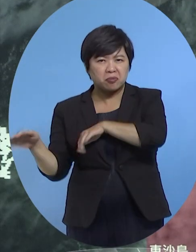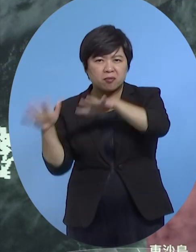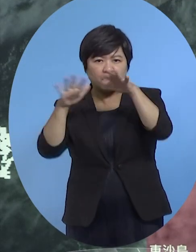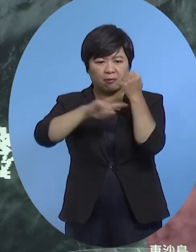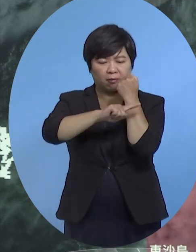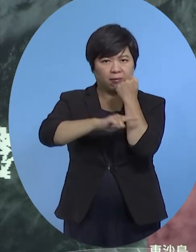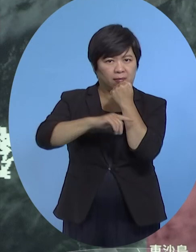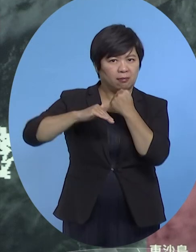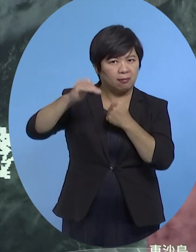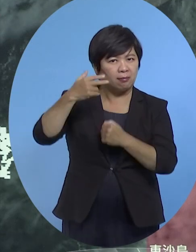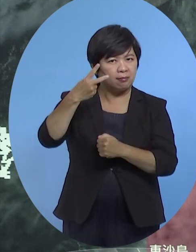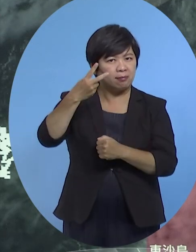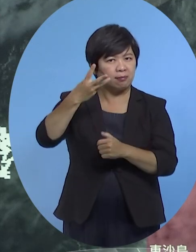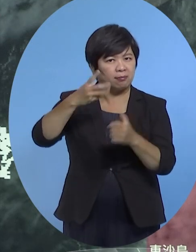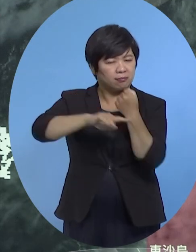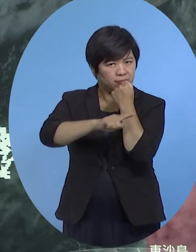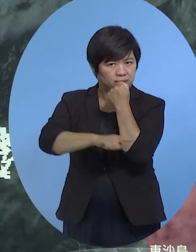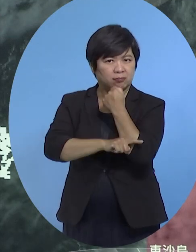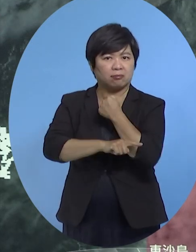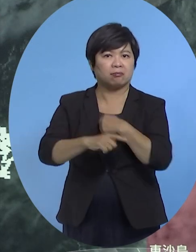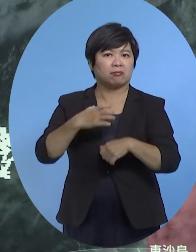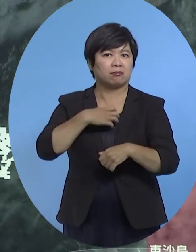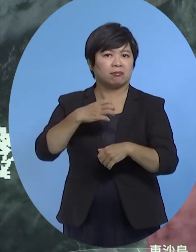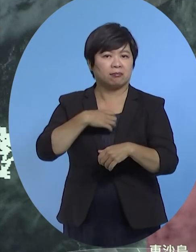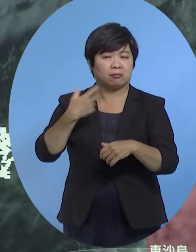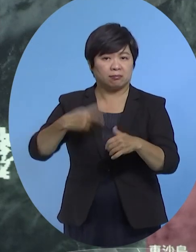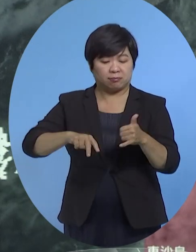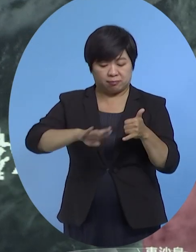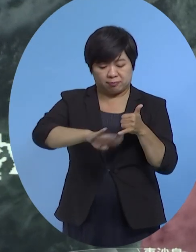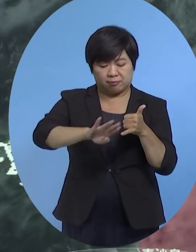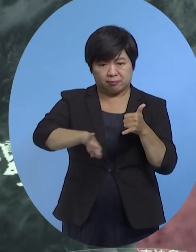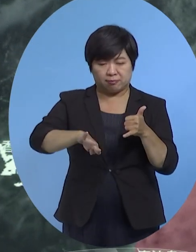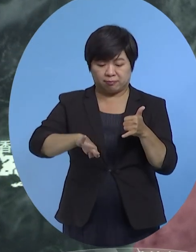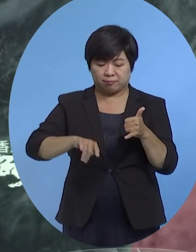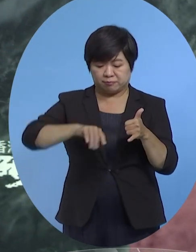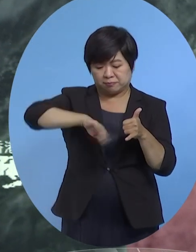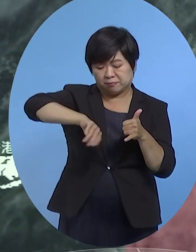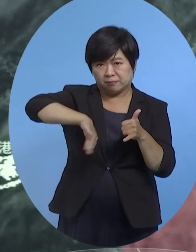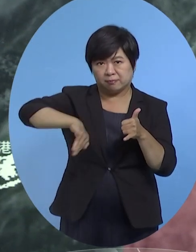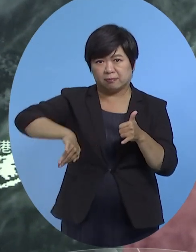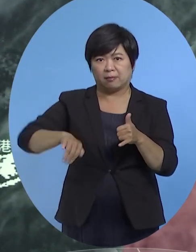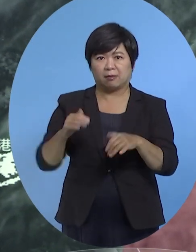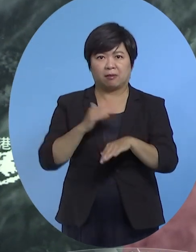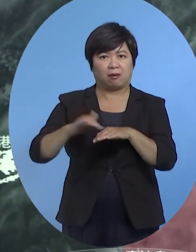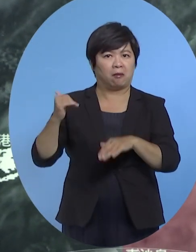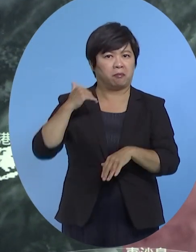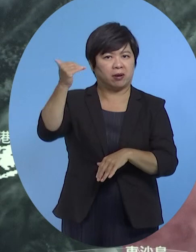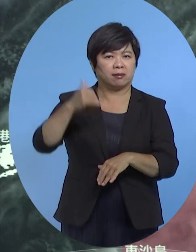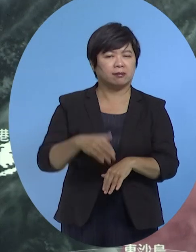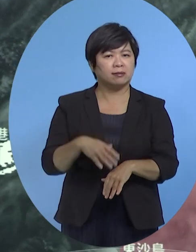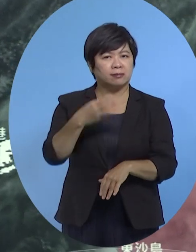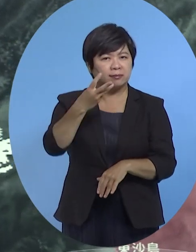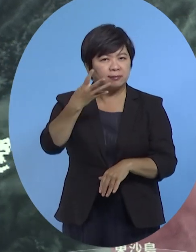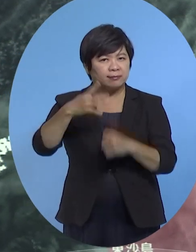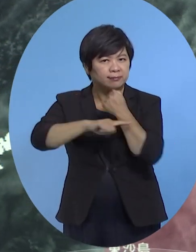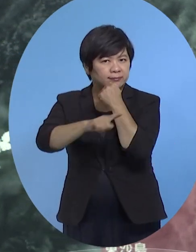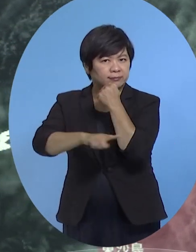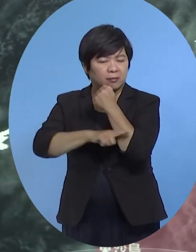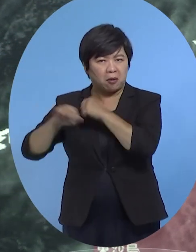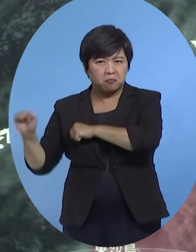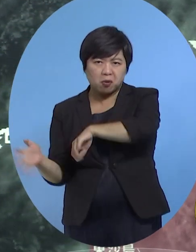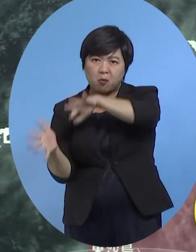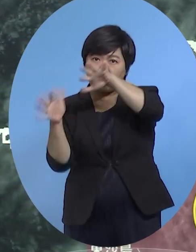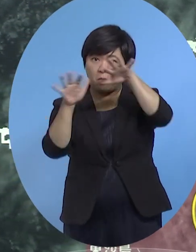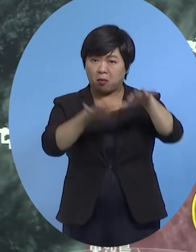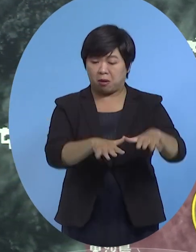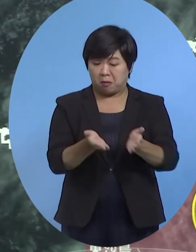右的浪高，另外在台湾的南端跟西南部的近海呢，可能会出现3到4米左右的浪高，所以提醒海面航